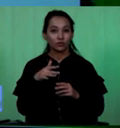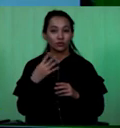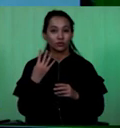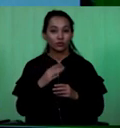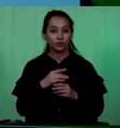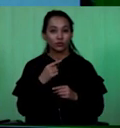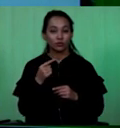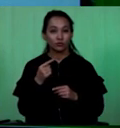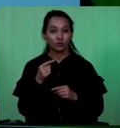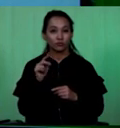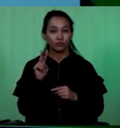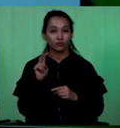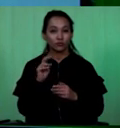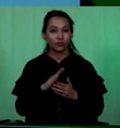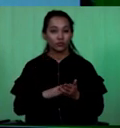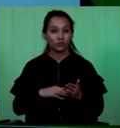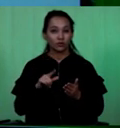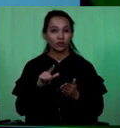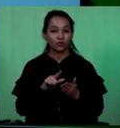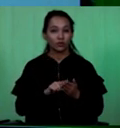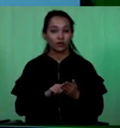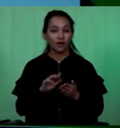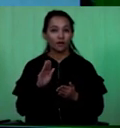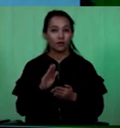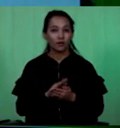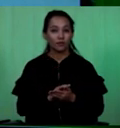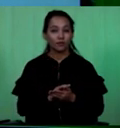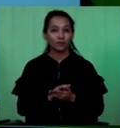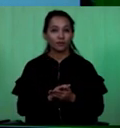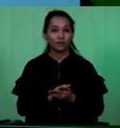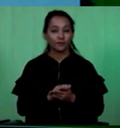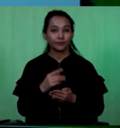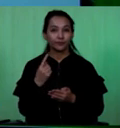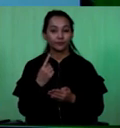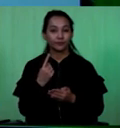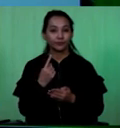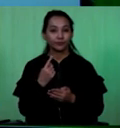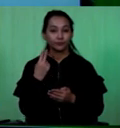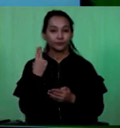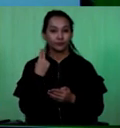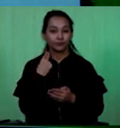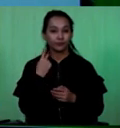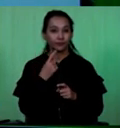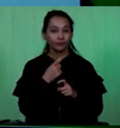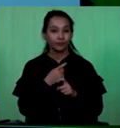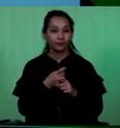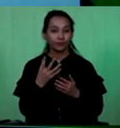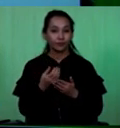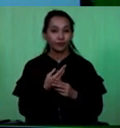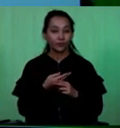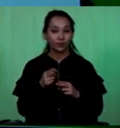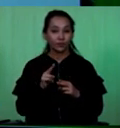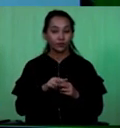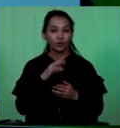354 ayru 297. Ya'ni biz birinchi qo'shiluvchini topish uchun yig'indidan